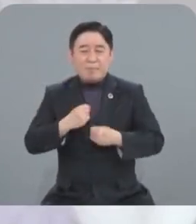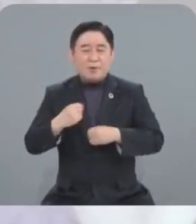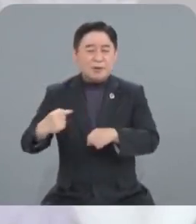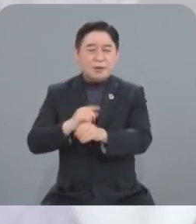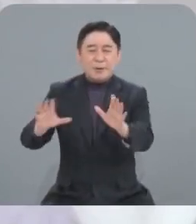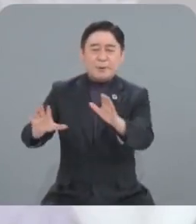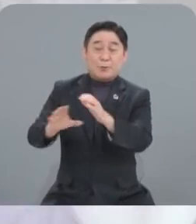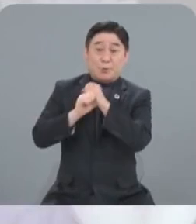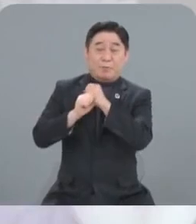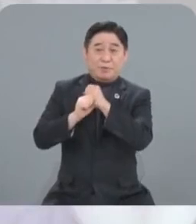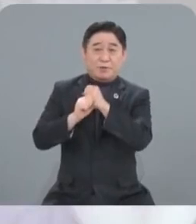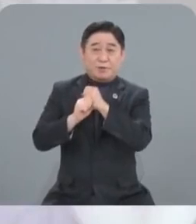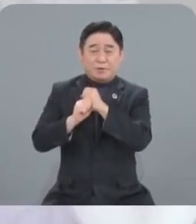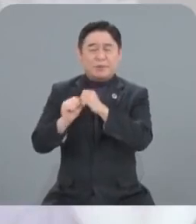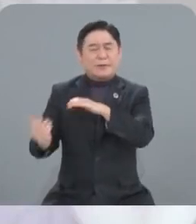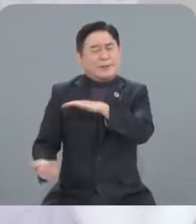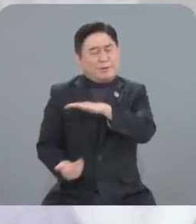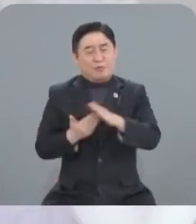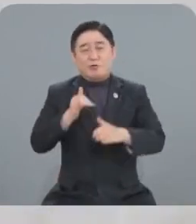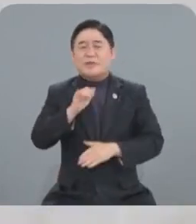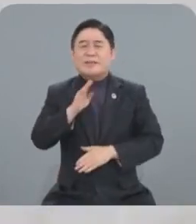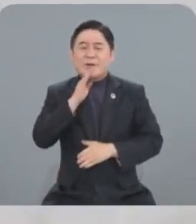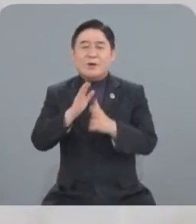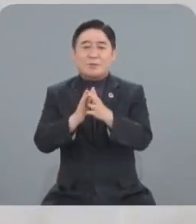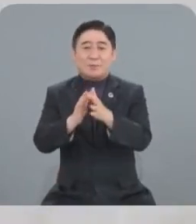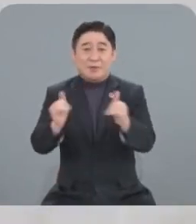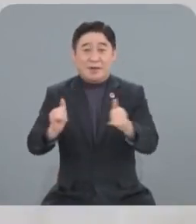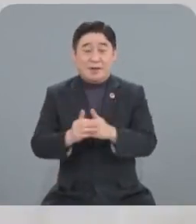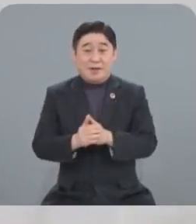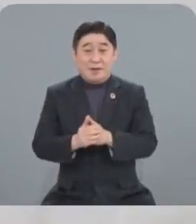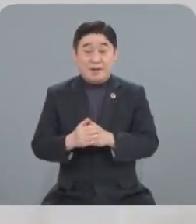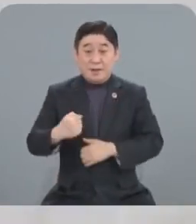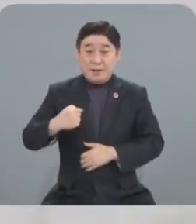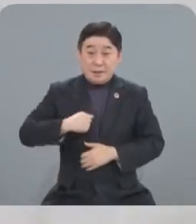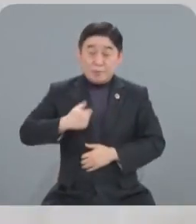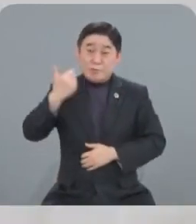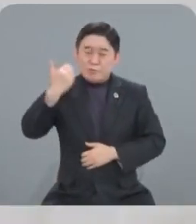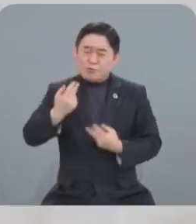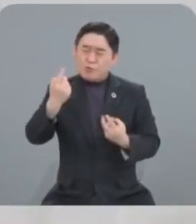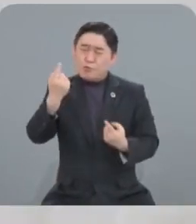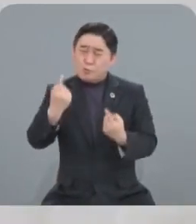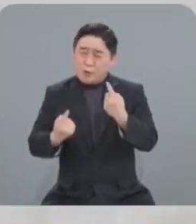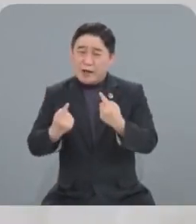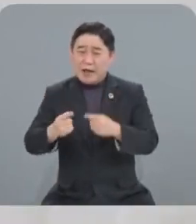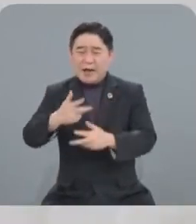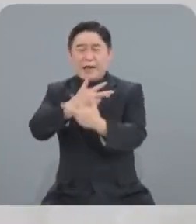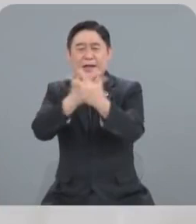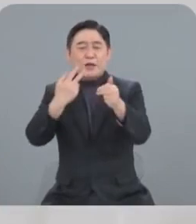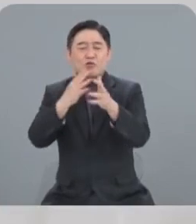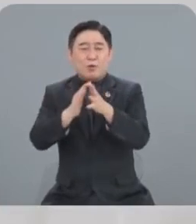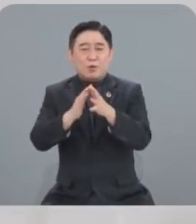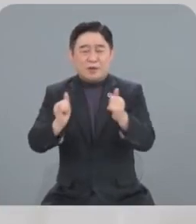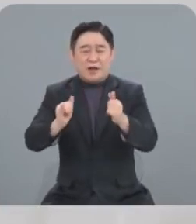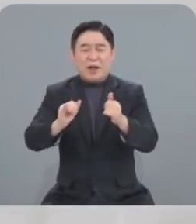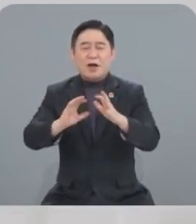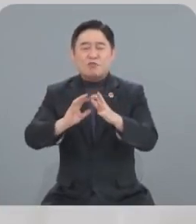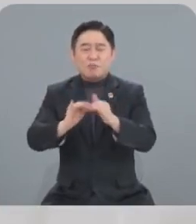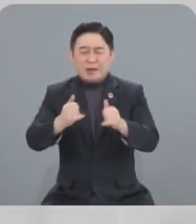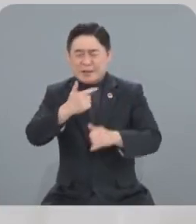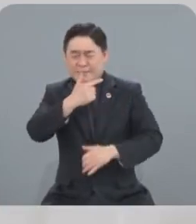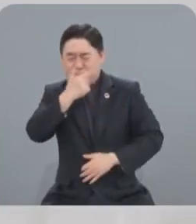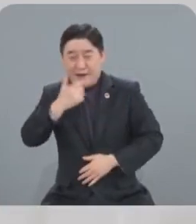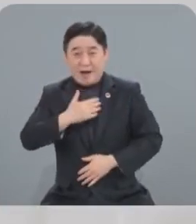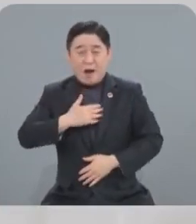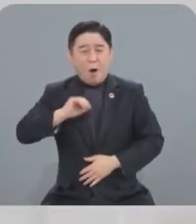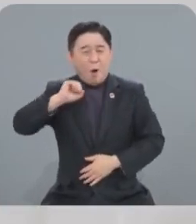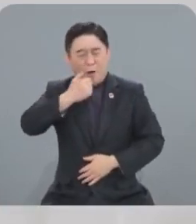안보를 1 수 있는 적임자 입니다 저는 누구보다 이재명 후보가 국민의 어려움을 잘 아는